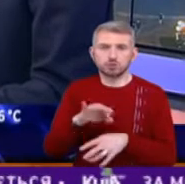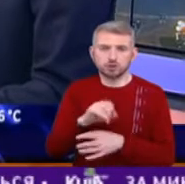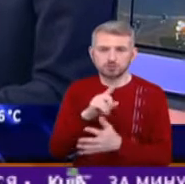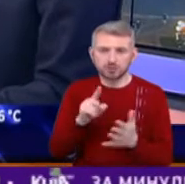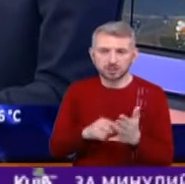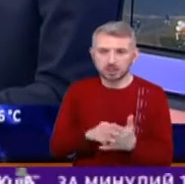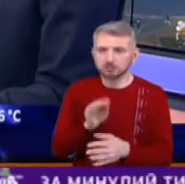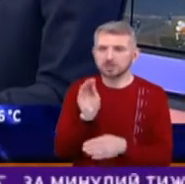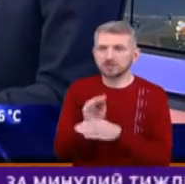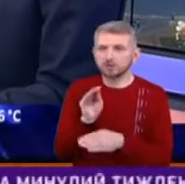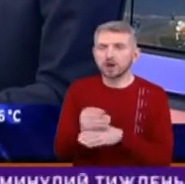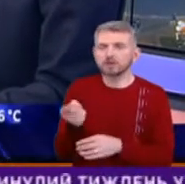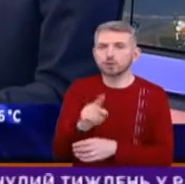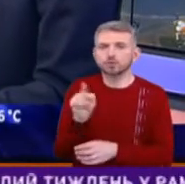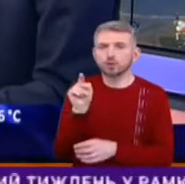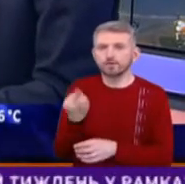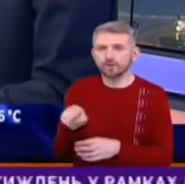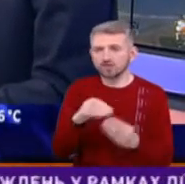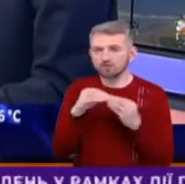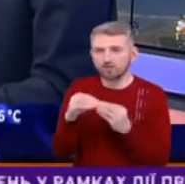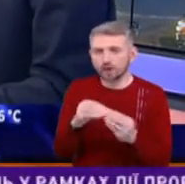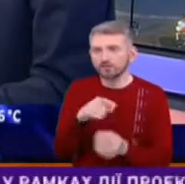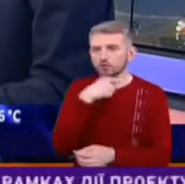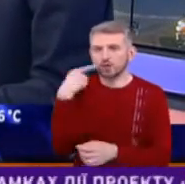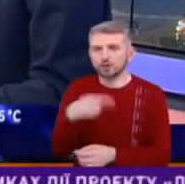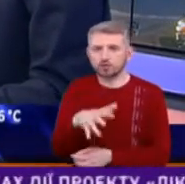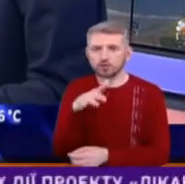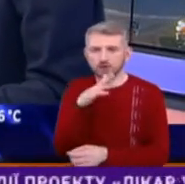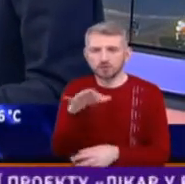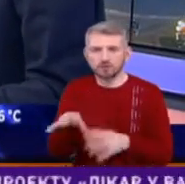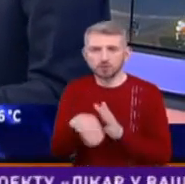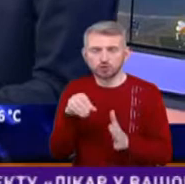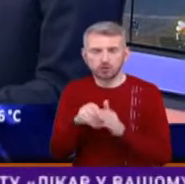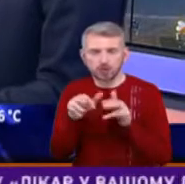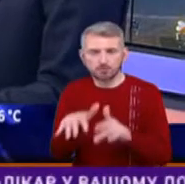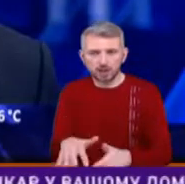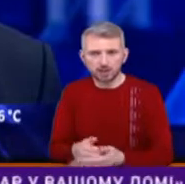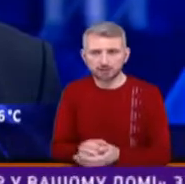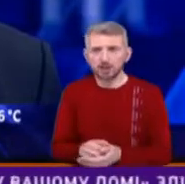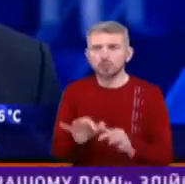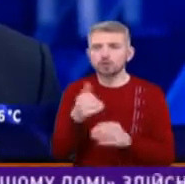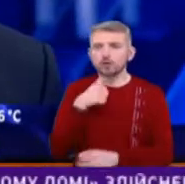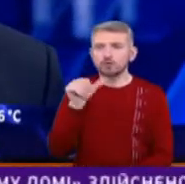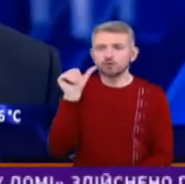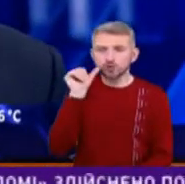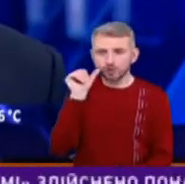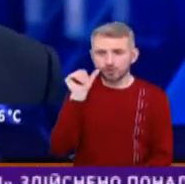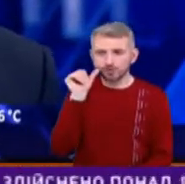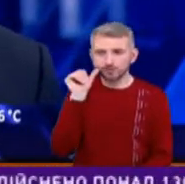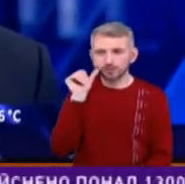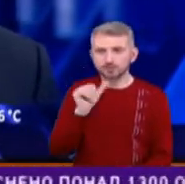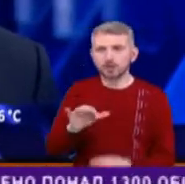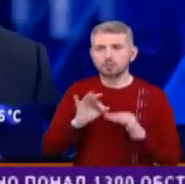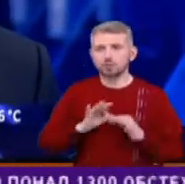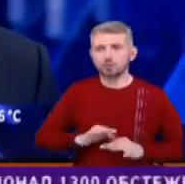питанням звинувачення в тому, що він змовлявся з Росією під час виборчої кампанії. Буквально вчора